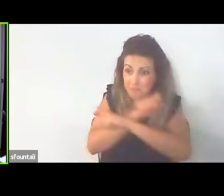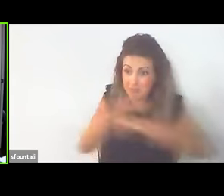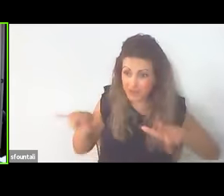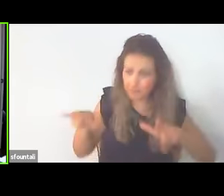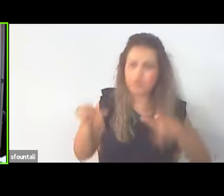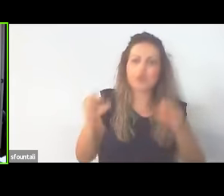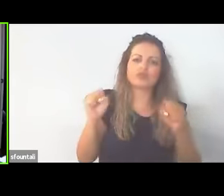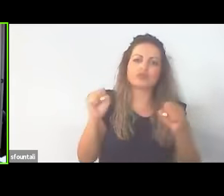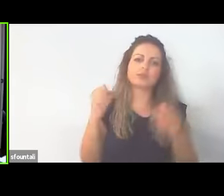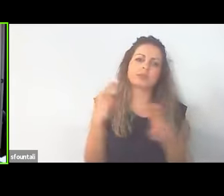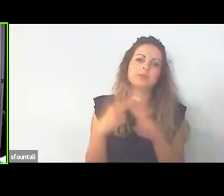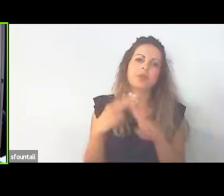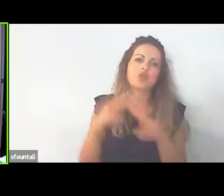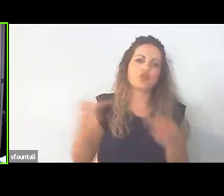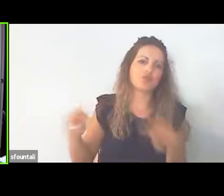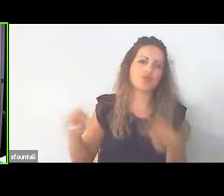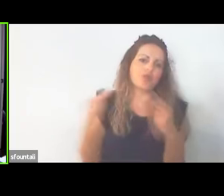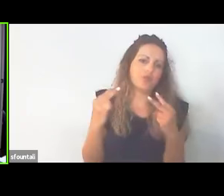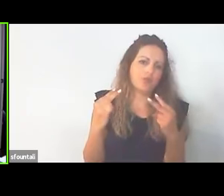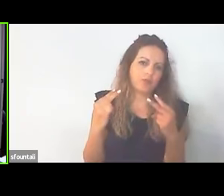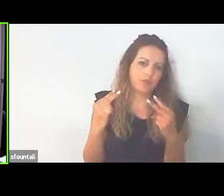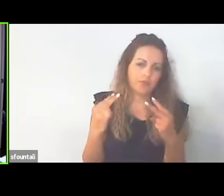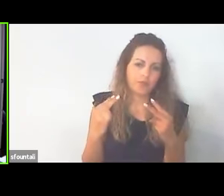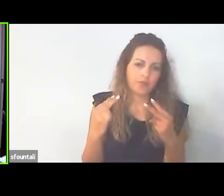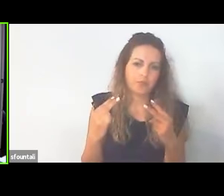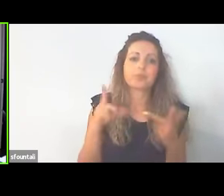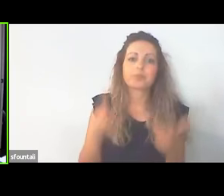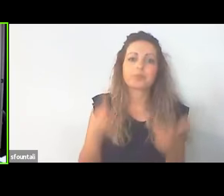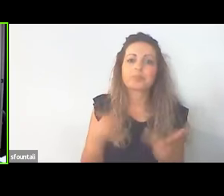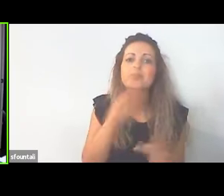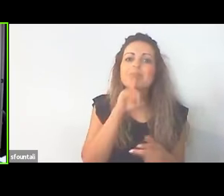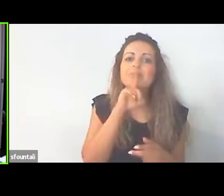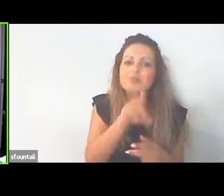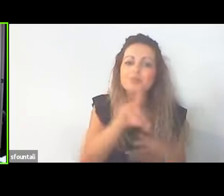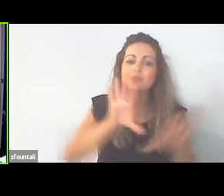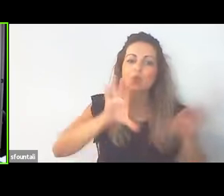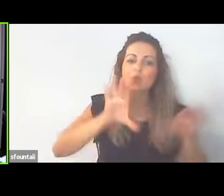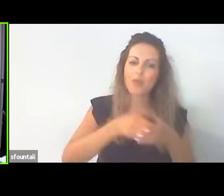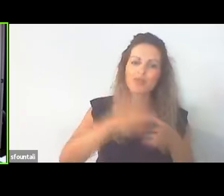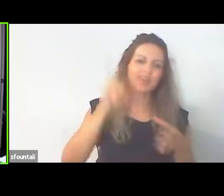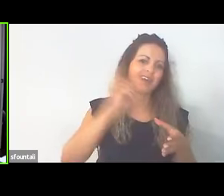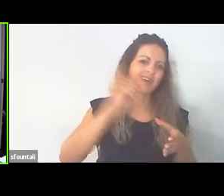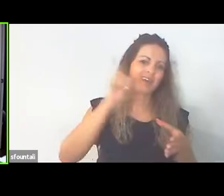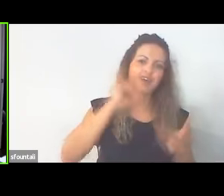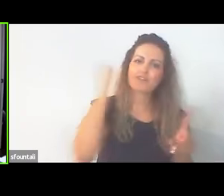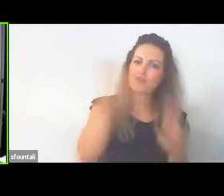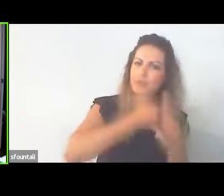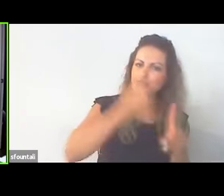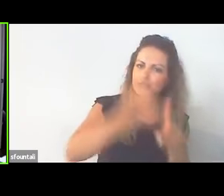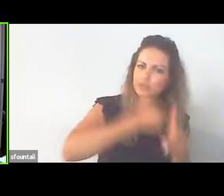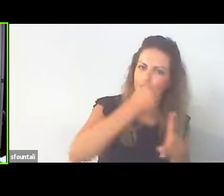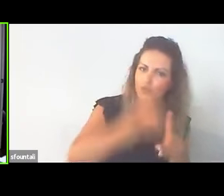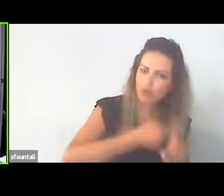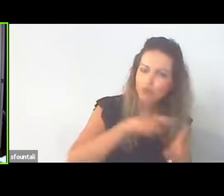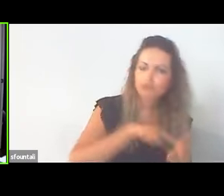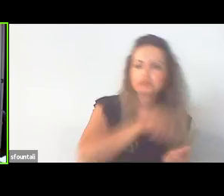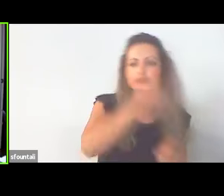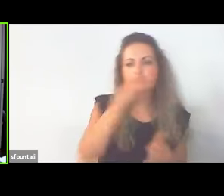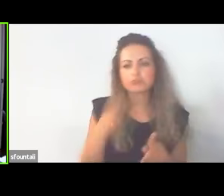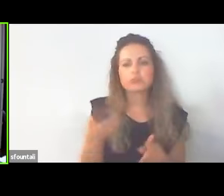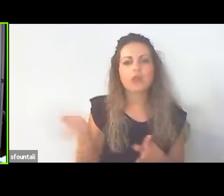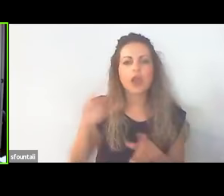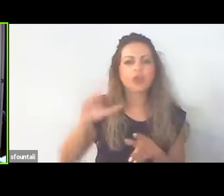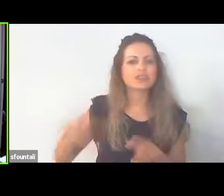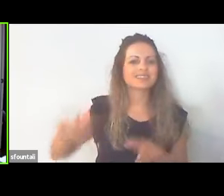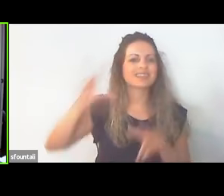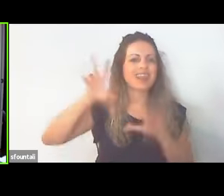έννοια και η ίδια η κινητοποίηση του φεμινιστικού κινήματος αυτοτελώς και η συγκρότηση μιας πλατιάς συνέλευσης υπό τον τίτλο «Χωρίς